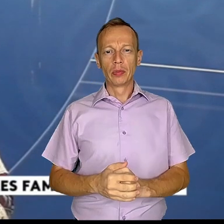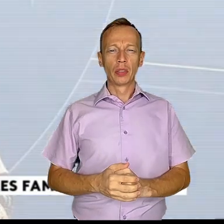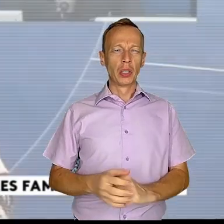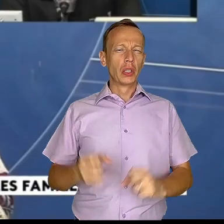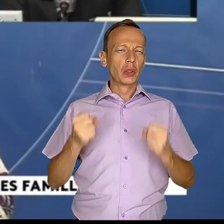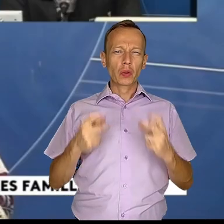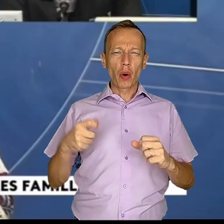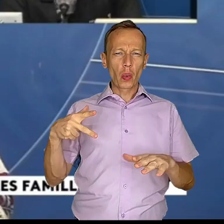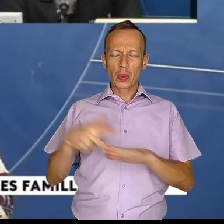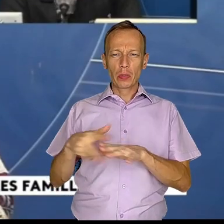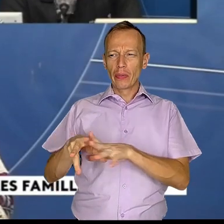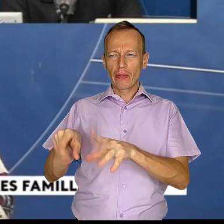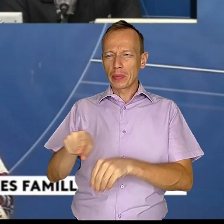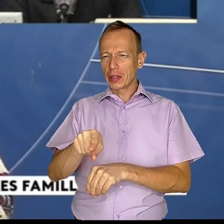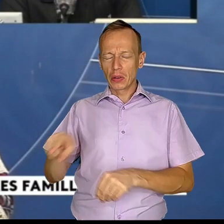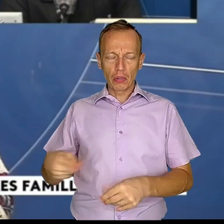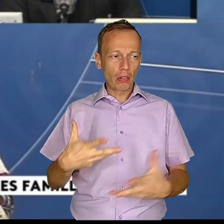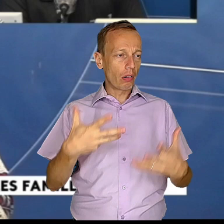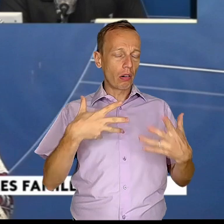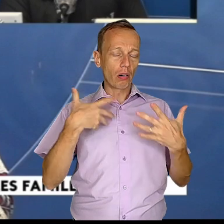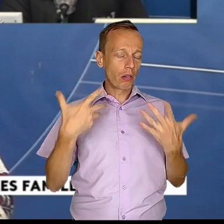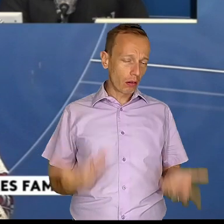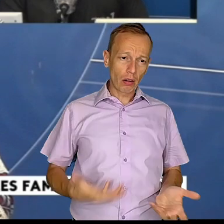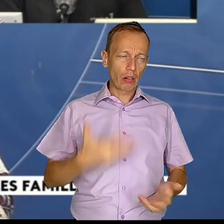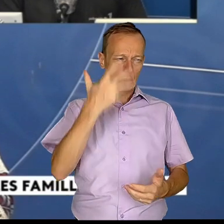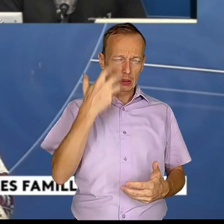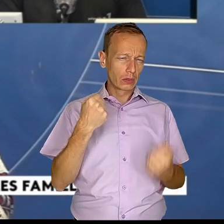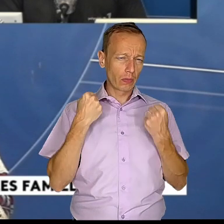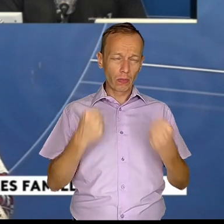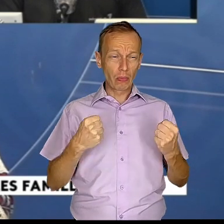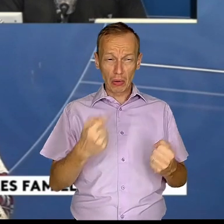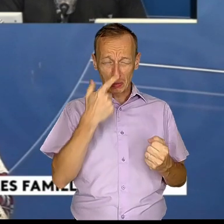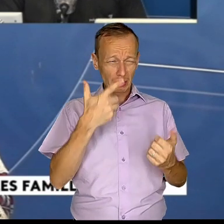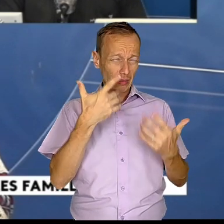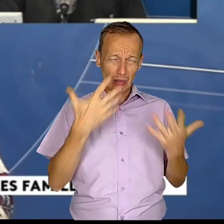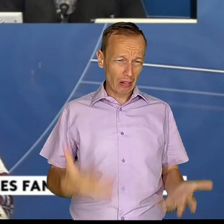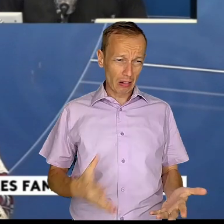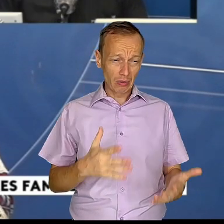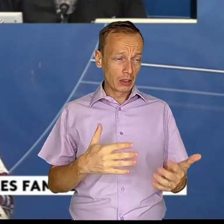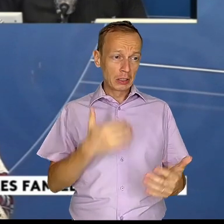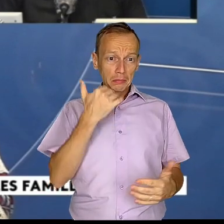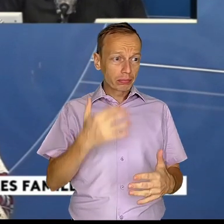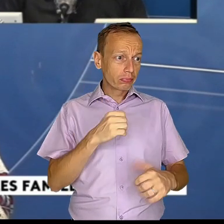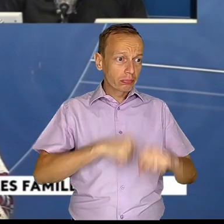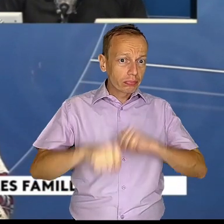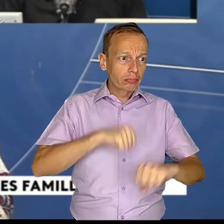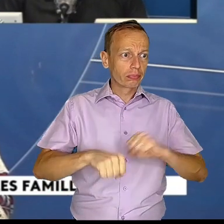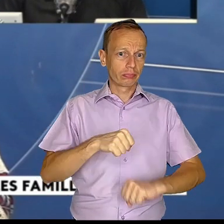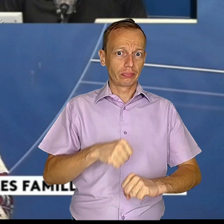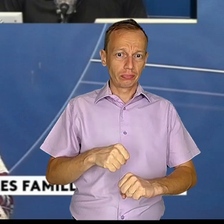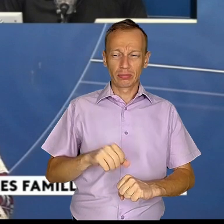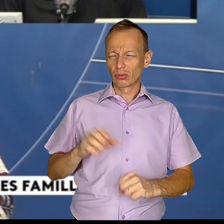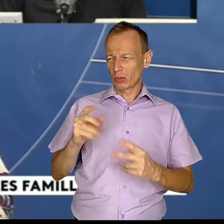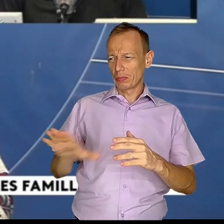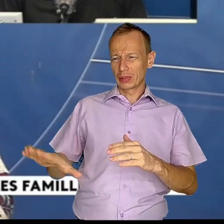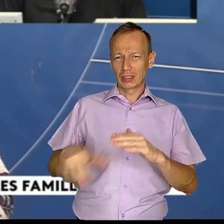début de solution. Ils sont au début déchirés par la situation, impuissants. C'est